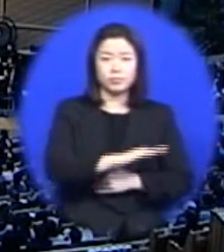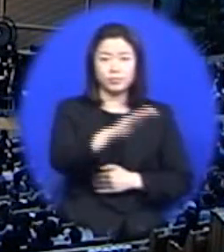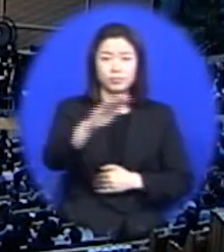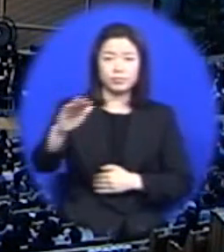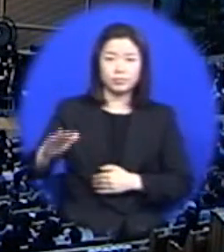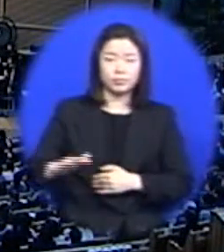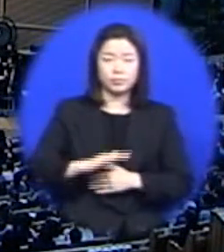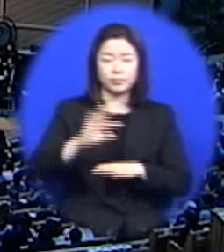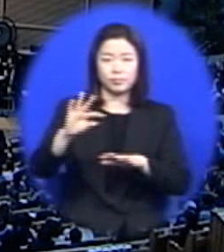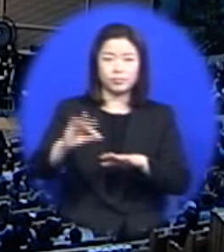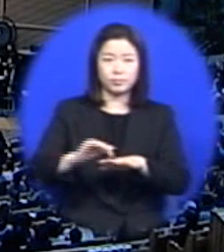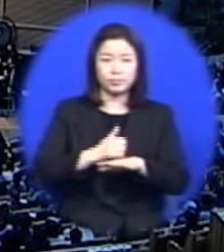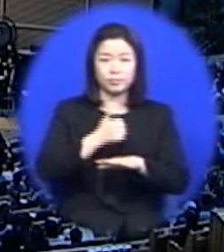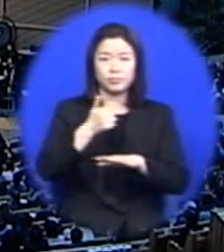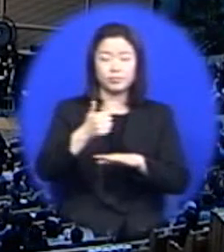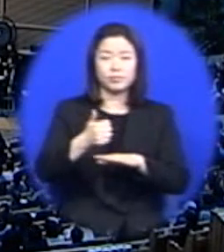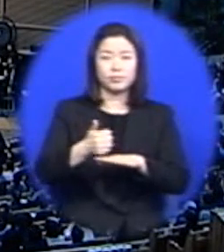우리 왕이여